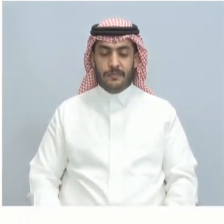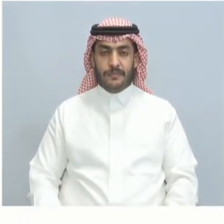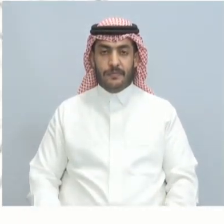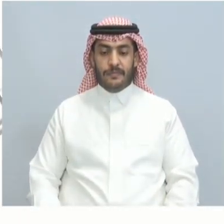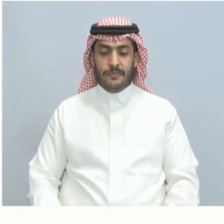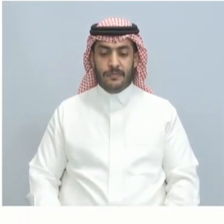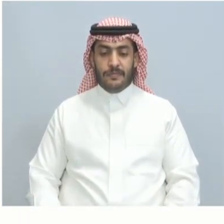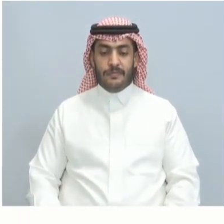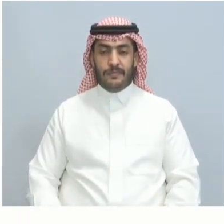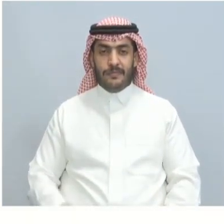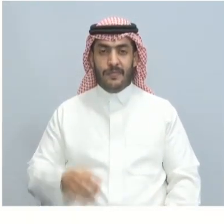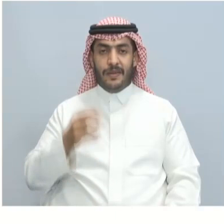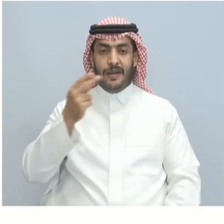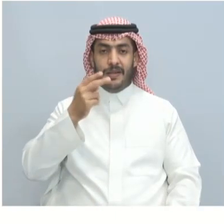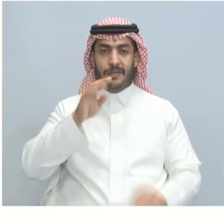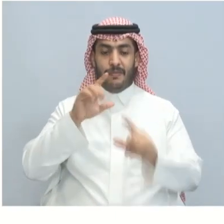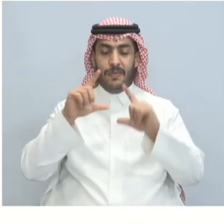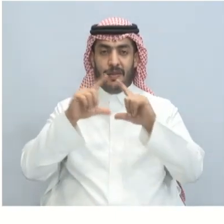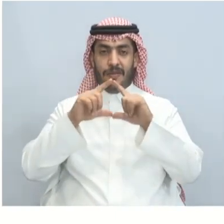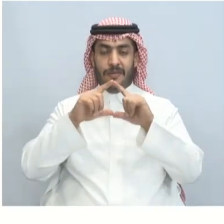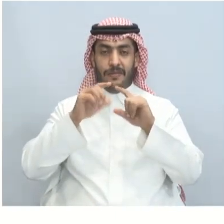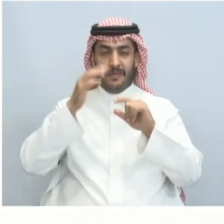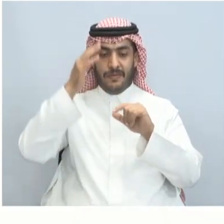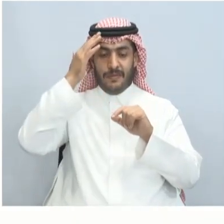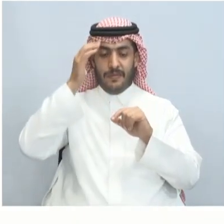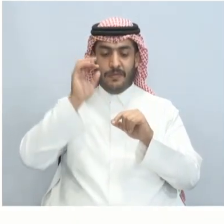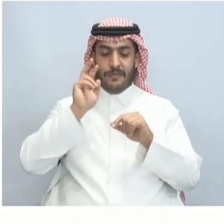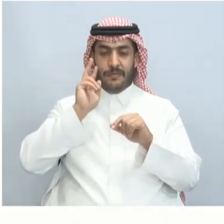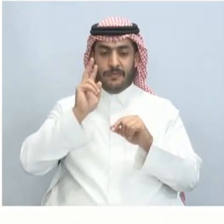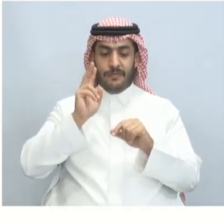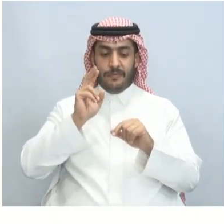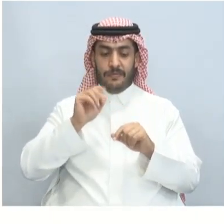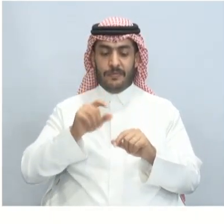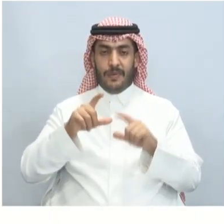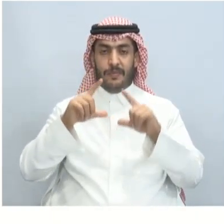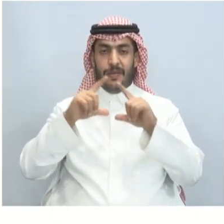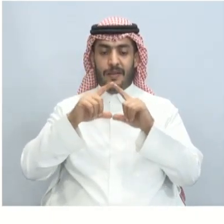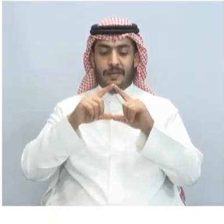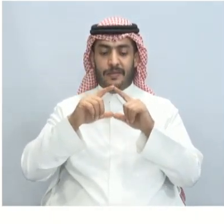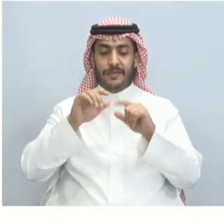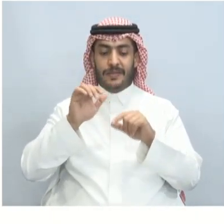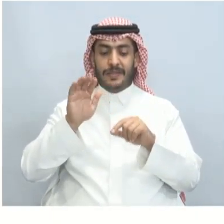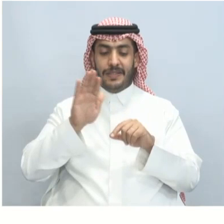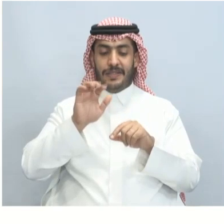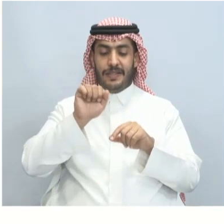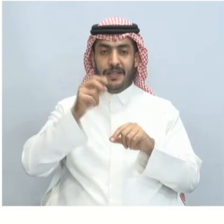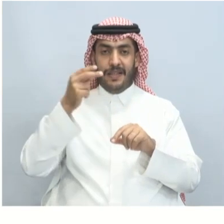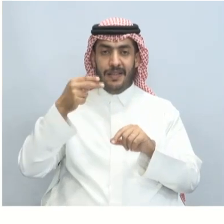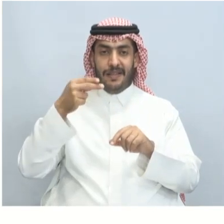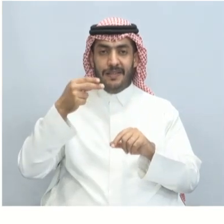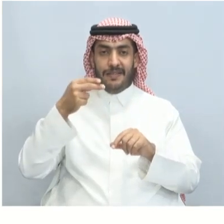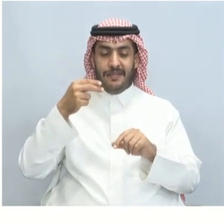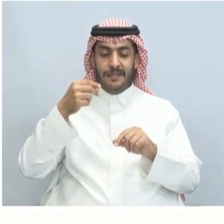اعلى نقوم برسم المثلث برؤوسه واحداثيات رؤوسه هذا هو المثلث س ص